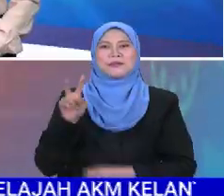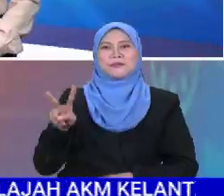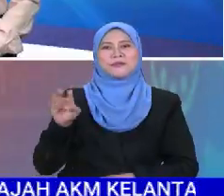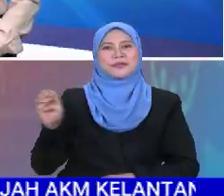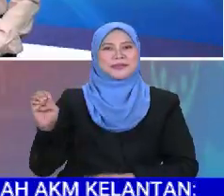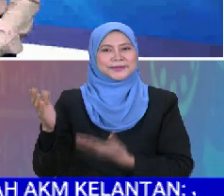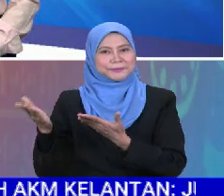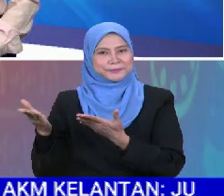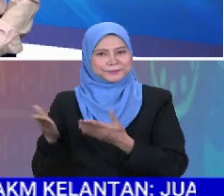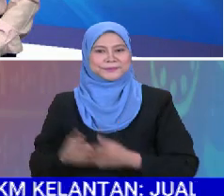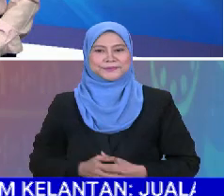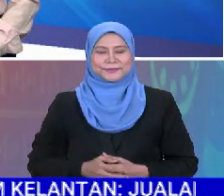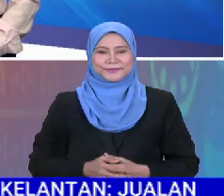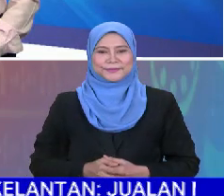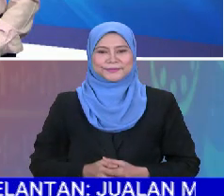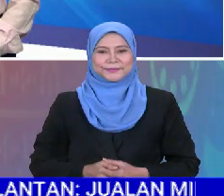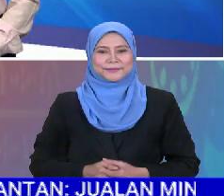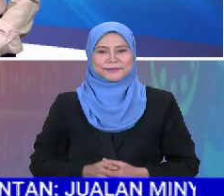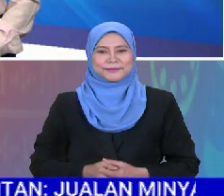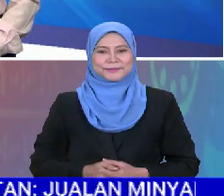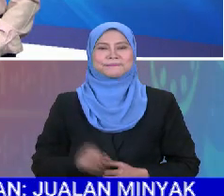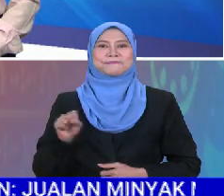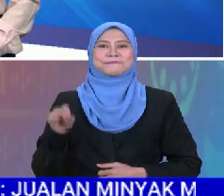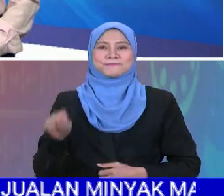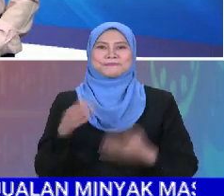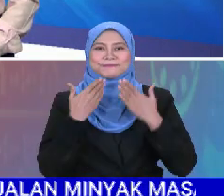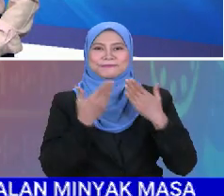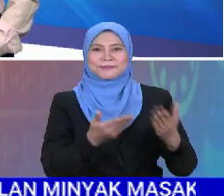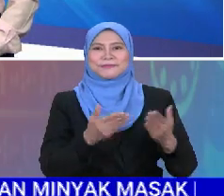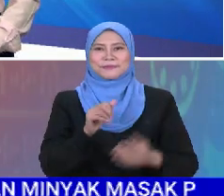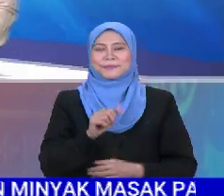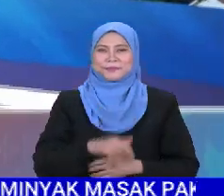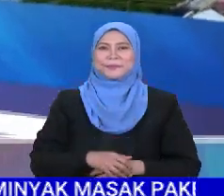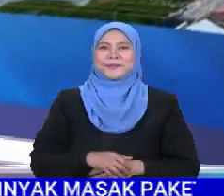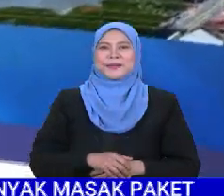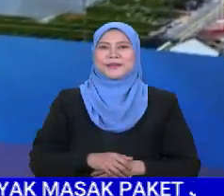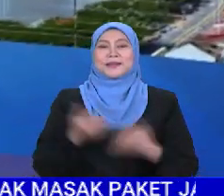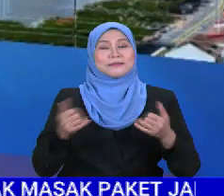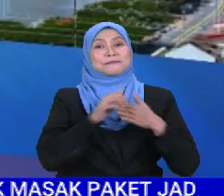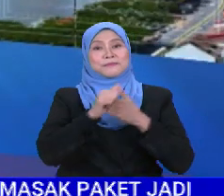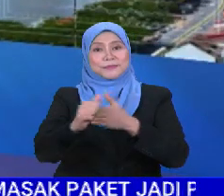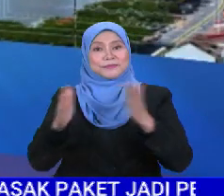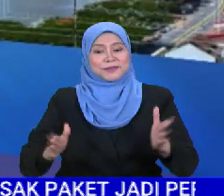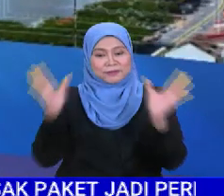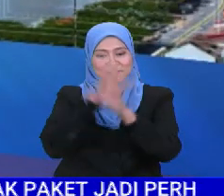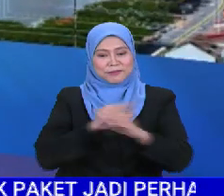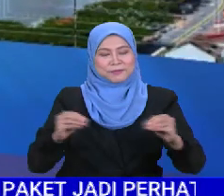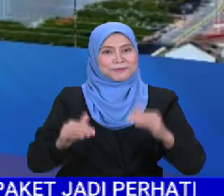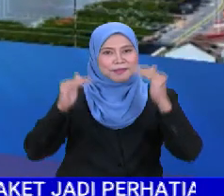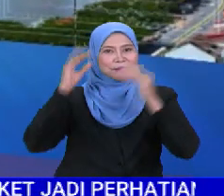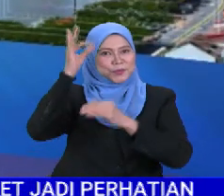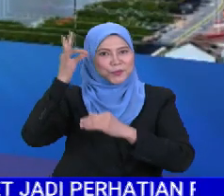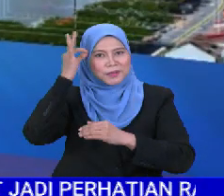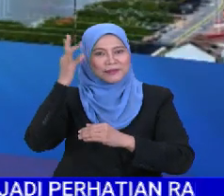sana. Vanessa, silakan. Ya, baik. Terima kasih, Atika. Beberapa pemimpin Sarawak di peringkat persekutuan